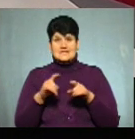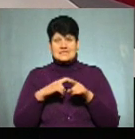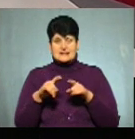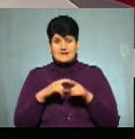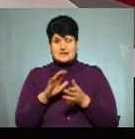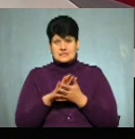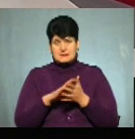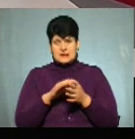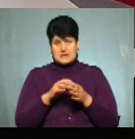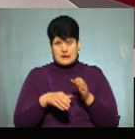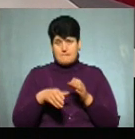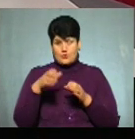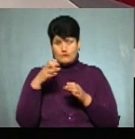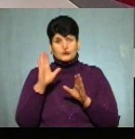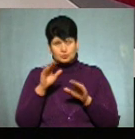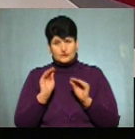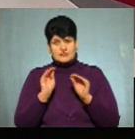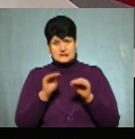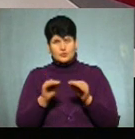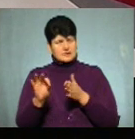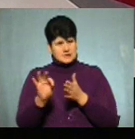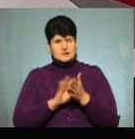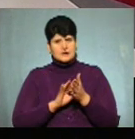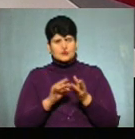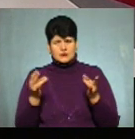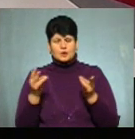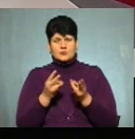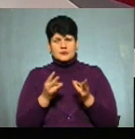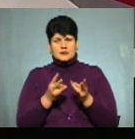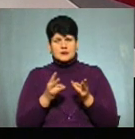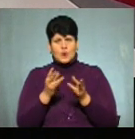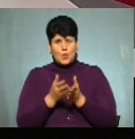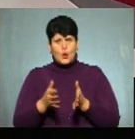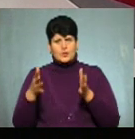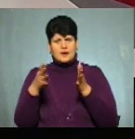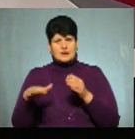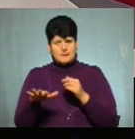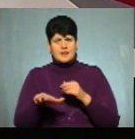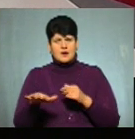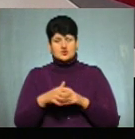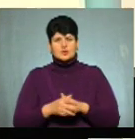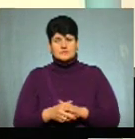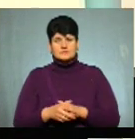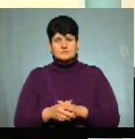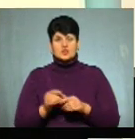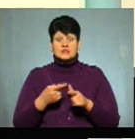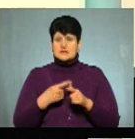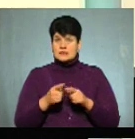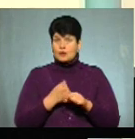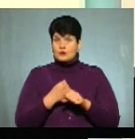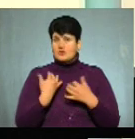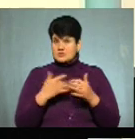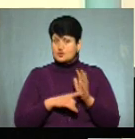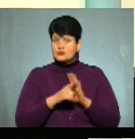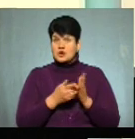сміттєпроводи, чи будуть встановлені відразу необхідні контейнерні майданчики? Чи ця робота вже